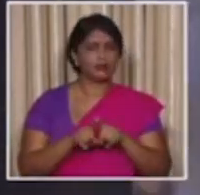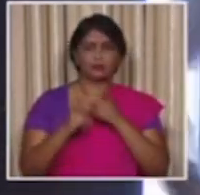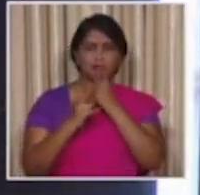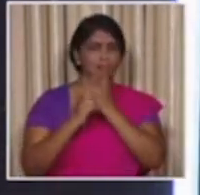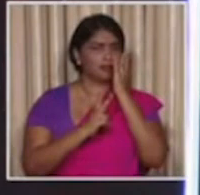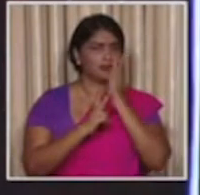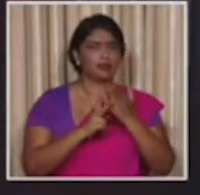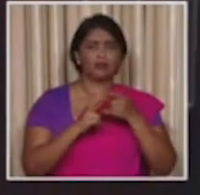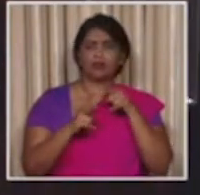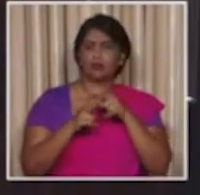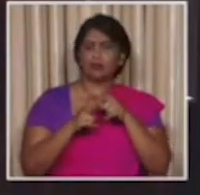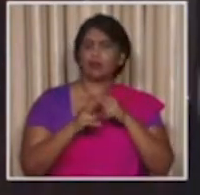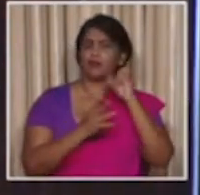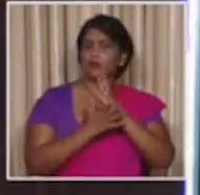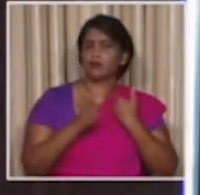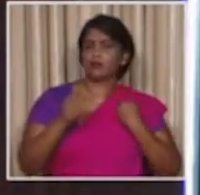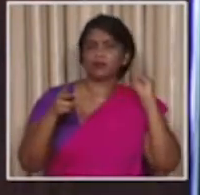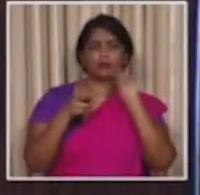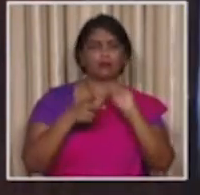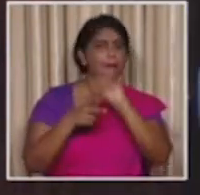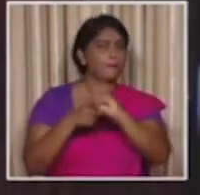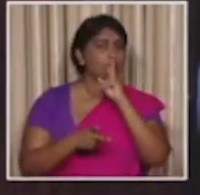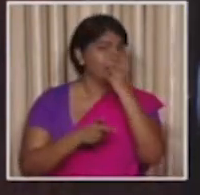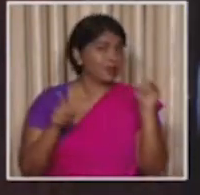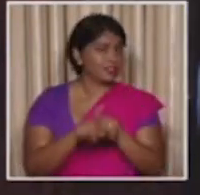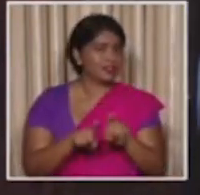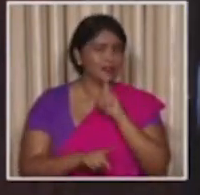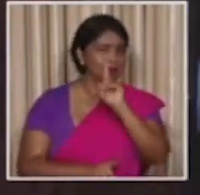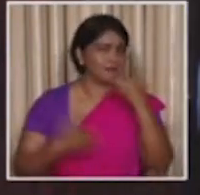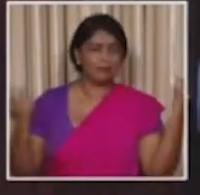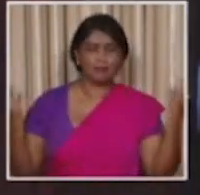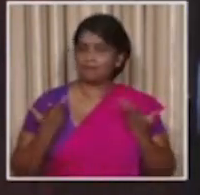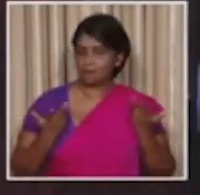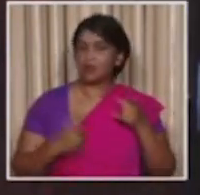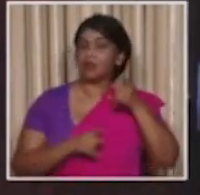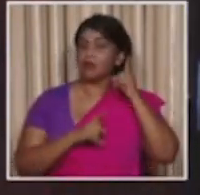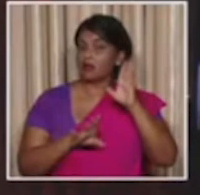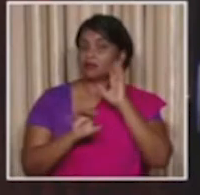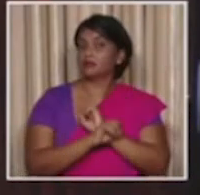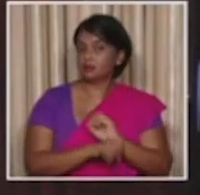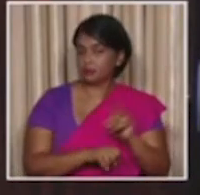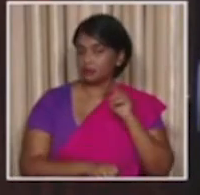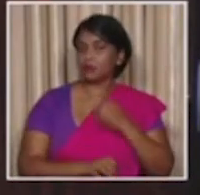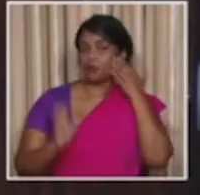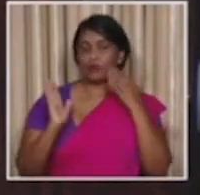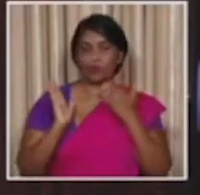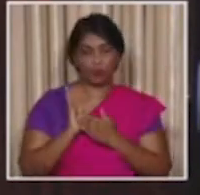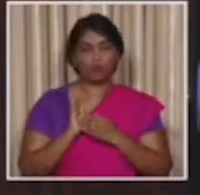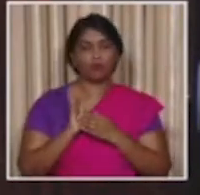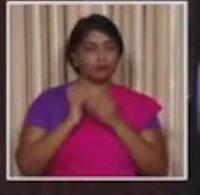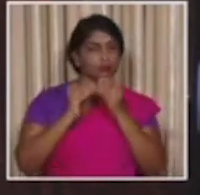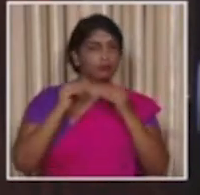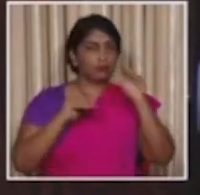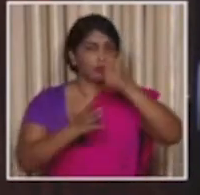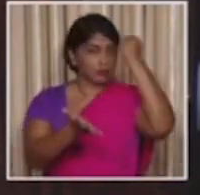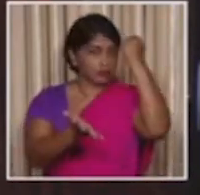දෙකේම ස්ථාවර නියෝග ඇතුළෙත් ව්‍යවස්ථාව ඇතුළෙත් අපිට සලකන්න බෑ. ඒ නිසා ඒ ප්‍රකාශය කියන එක සම්බන්ධව ඔබතුමා ඊට උඩින්